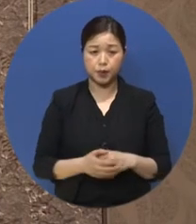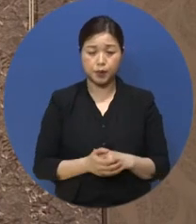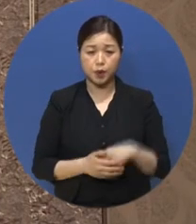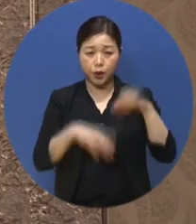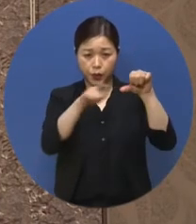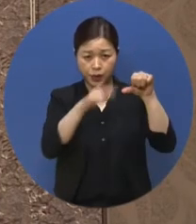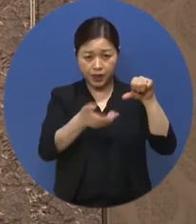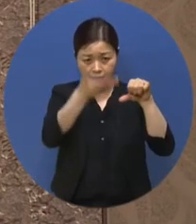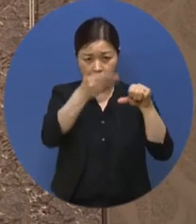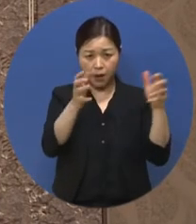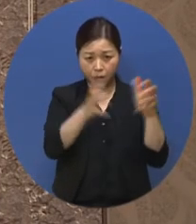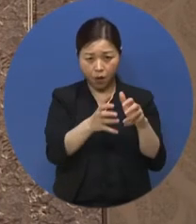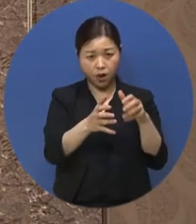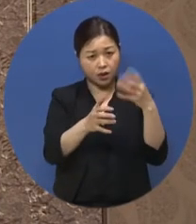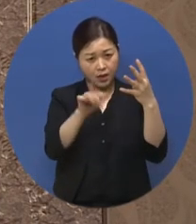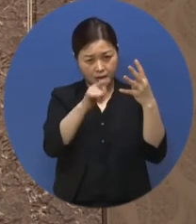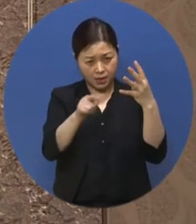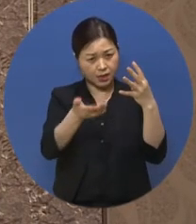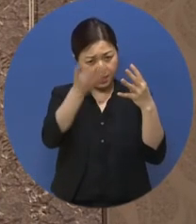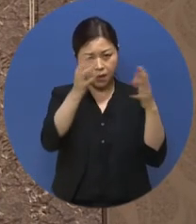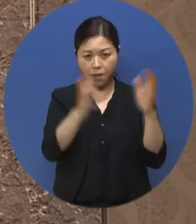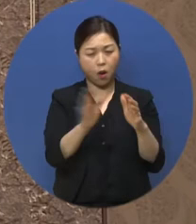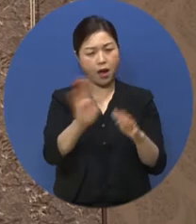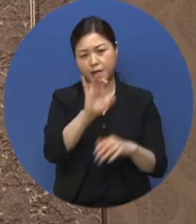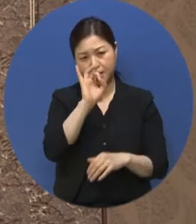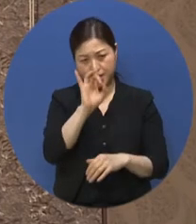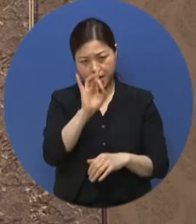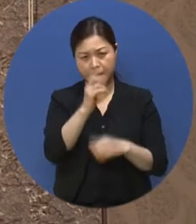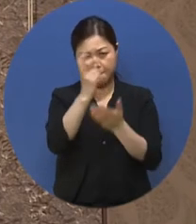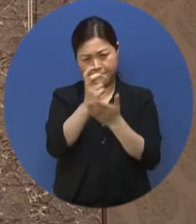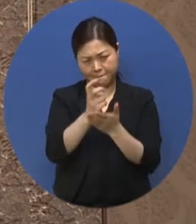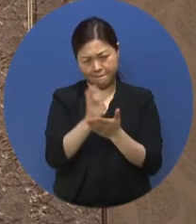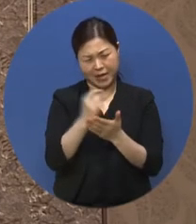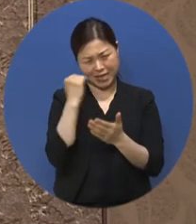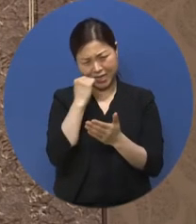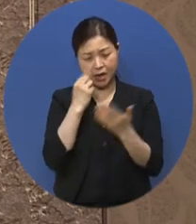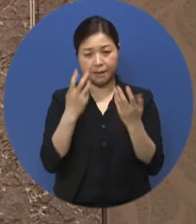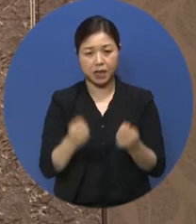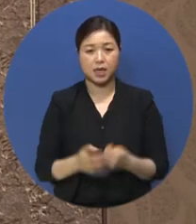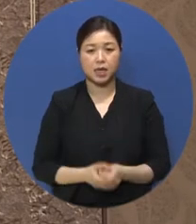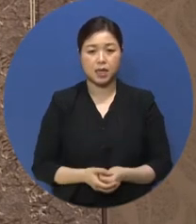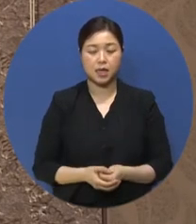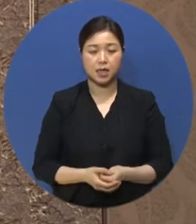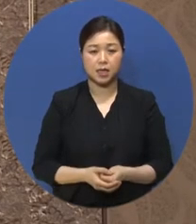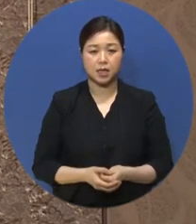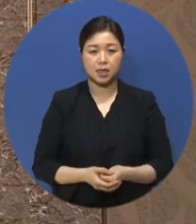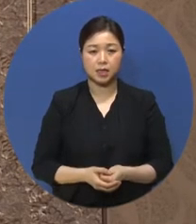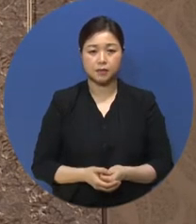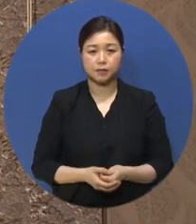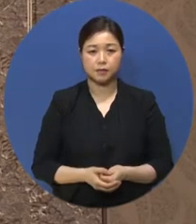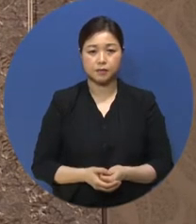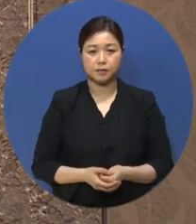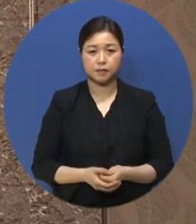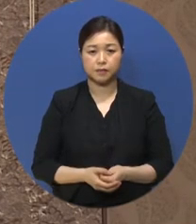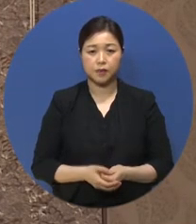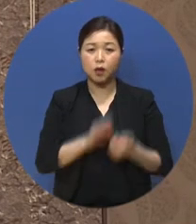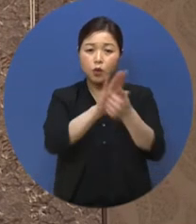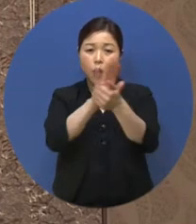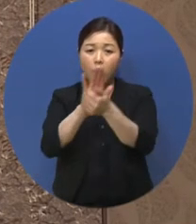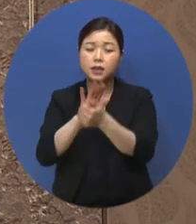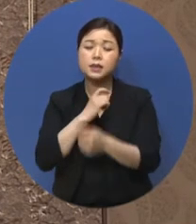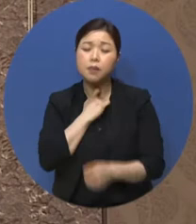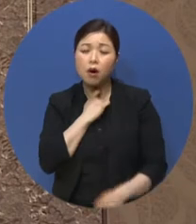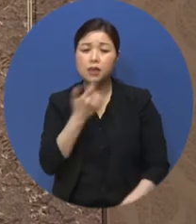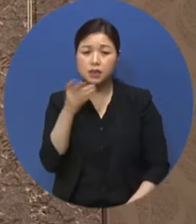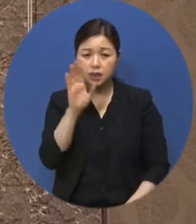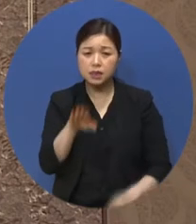이상 안 돼, 4인 이상 안 되죠. 그렇죠. 규제가 많죠. 예, 규제가 많고 그래서 지금은 진짜 도와주고 싶어도